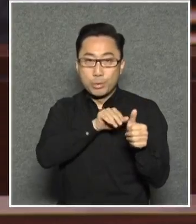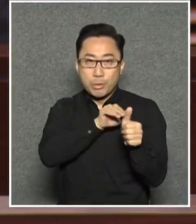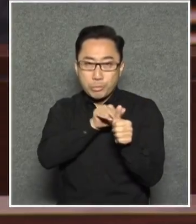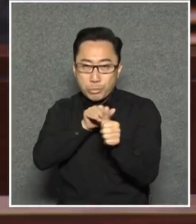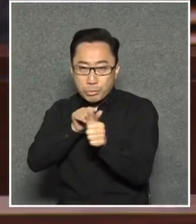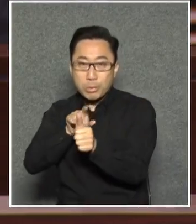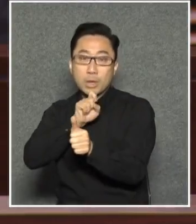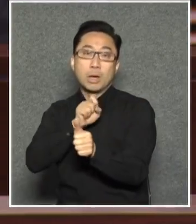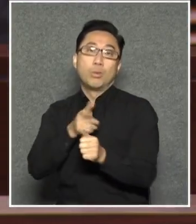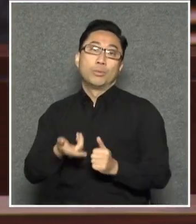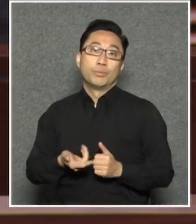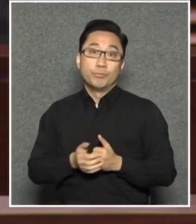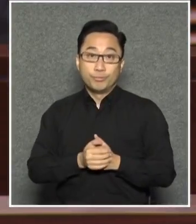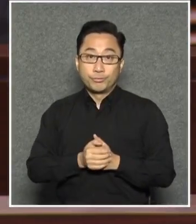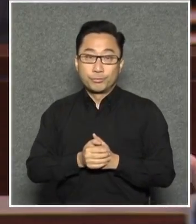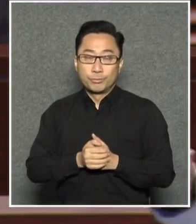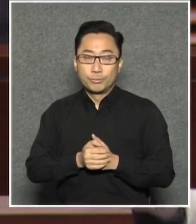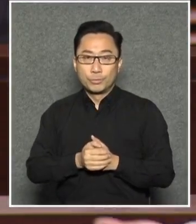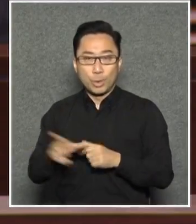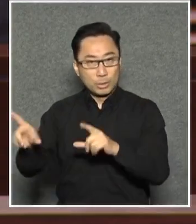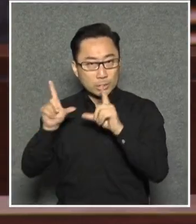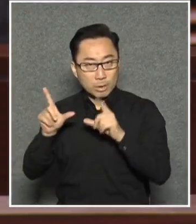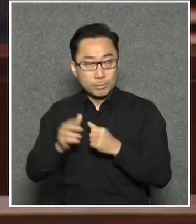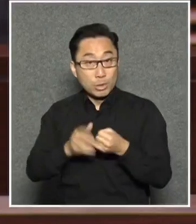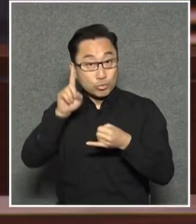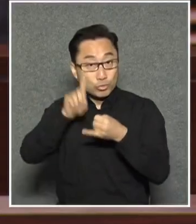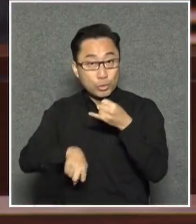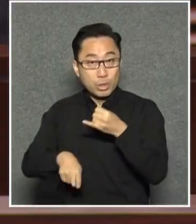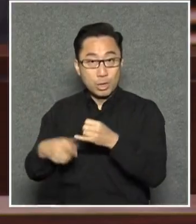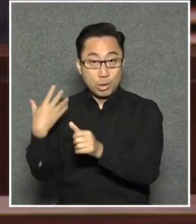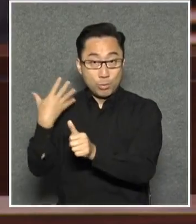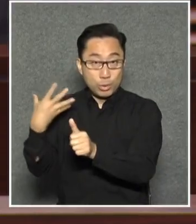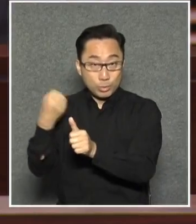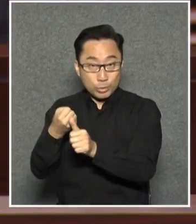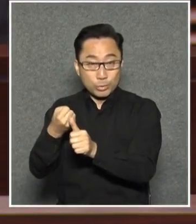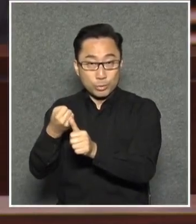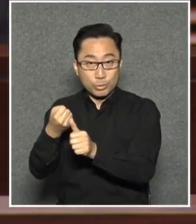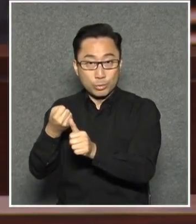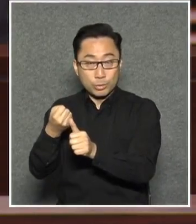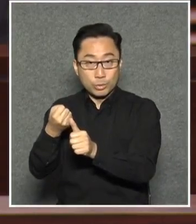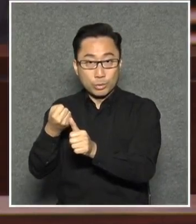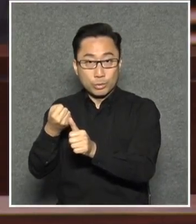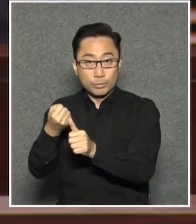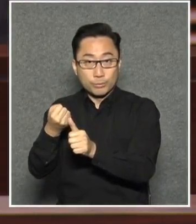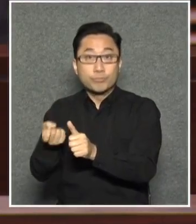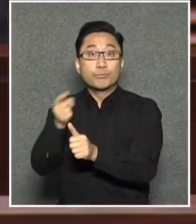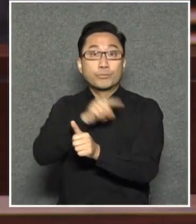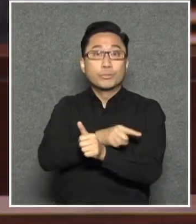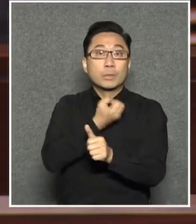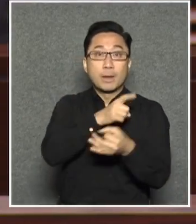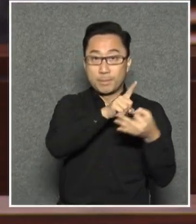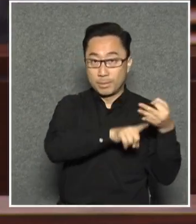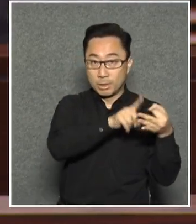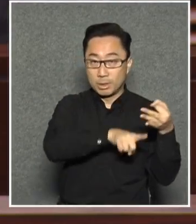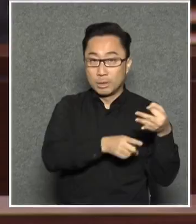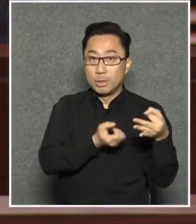咁你可唔可以話俾我哋聽，呢一個最後嘅任命權調轉頭係咪等於喺提名權同埋嗰個投票